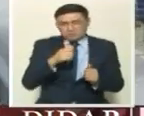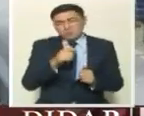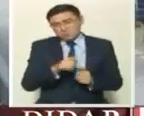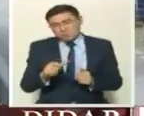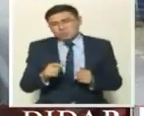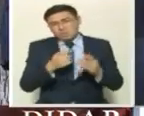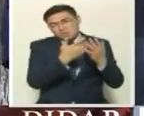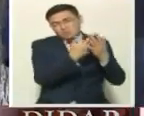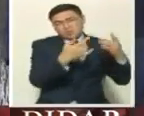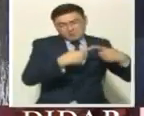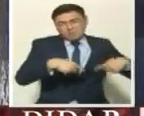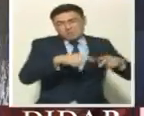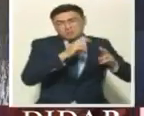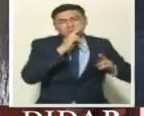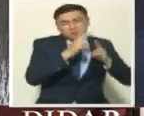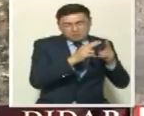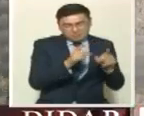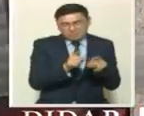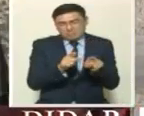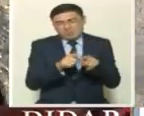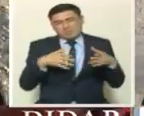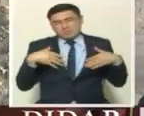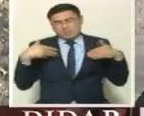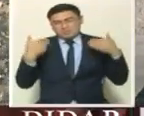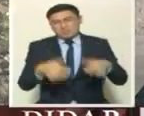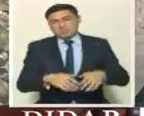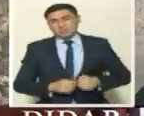обращаются с жалобой но результата Нет